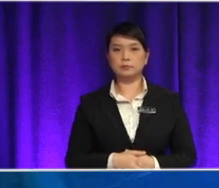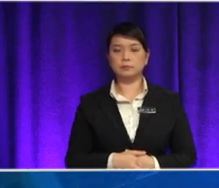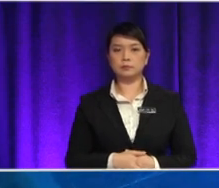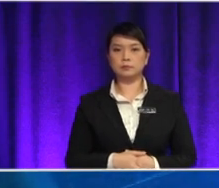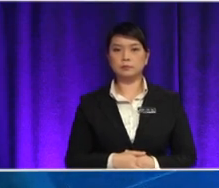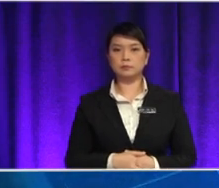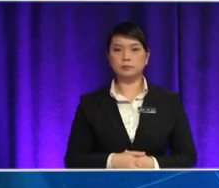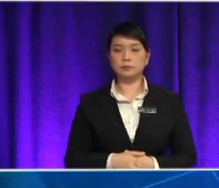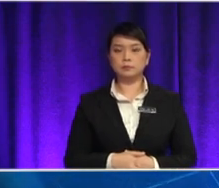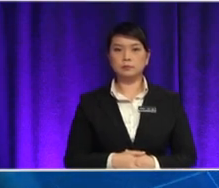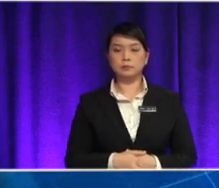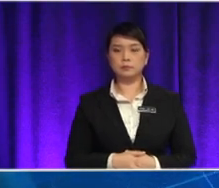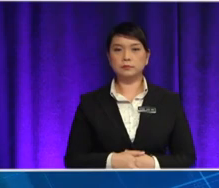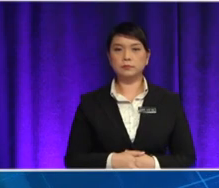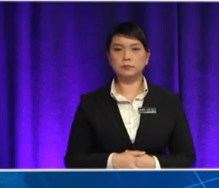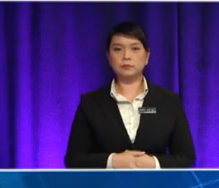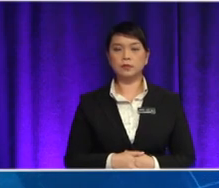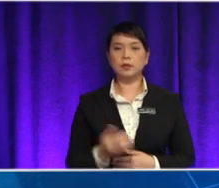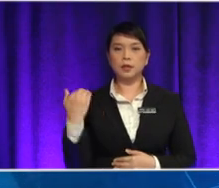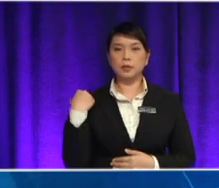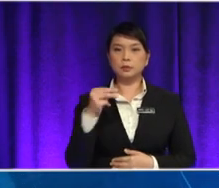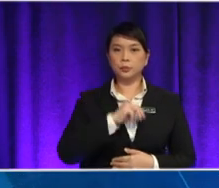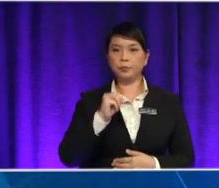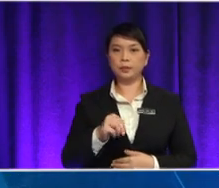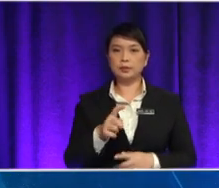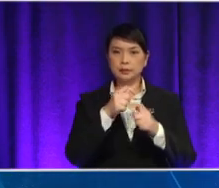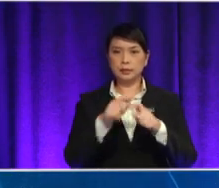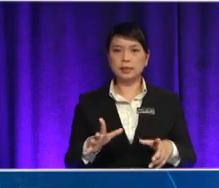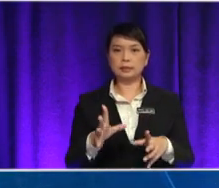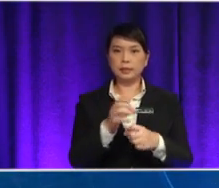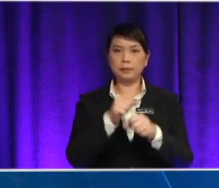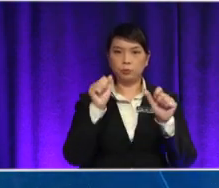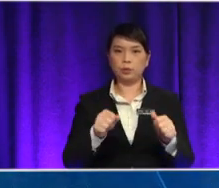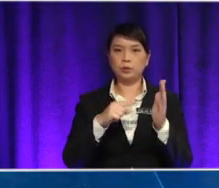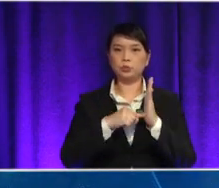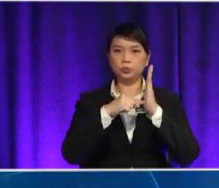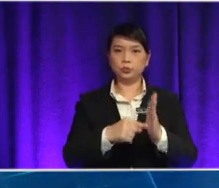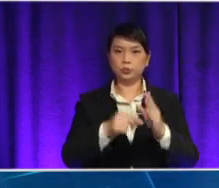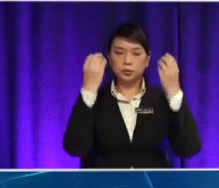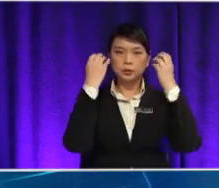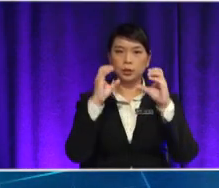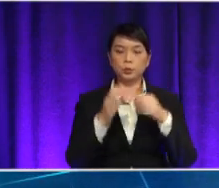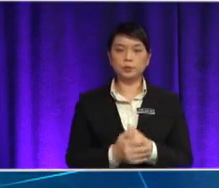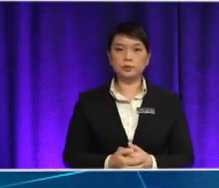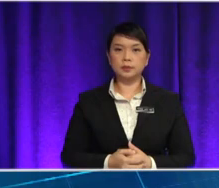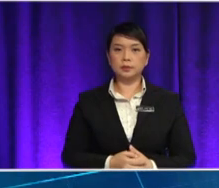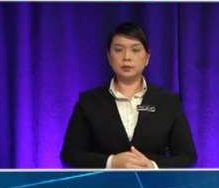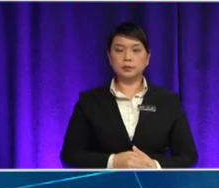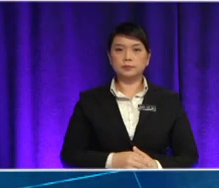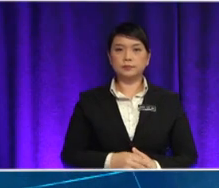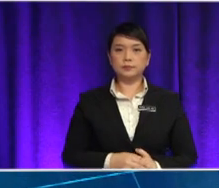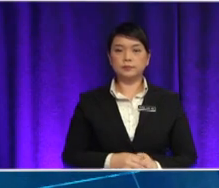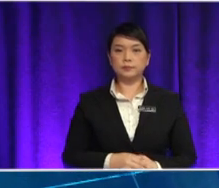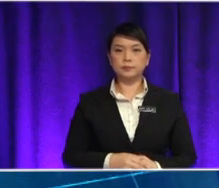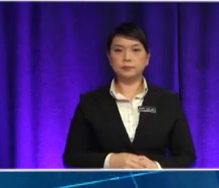Ada mungkin yang telah mengira dengan lajunya. Boleh kongsikan jawapan. Mungkin boleh. Kita ada